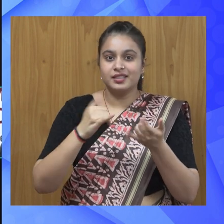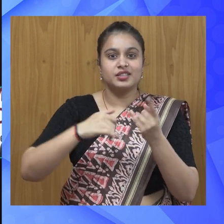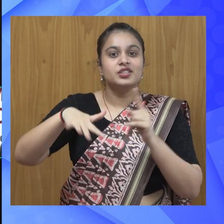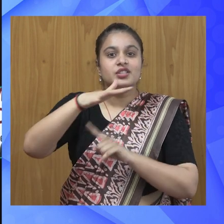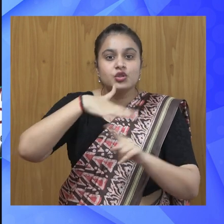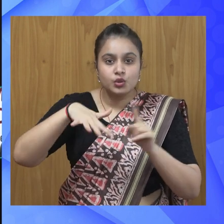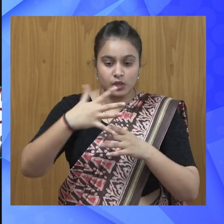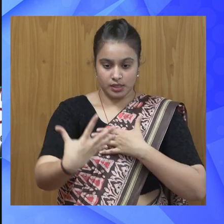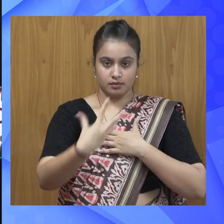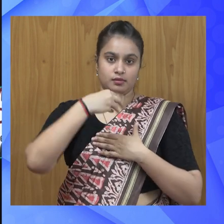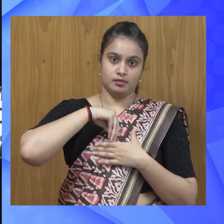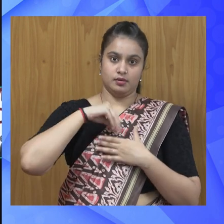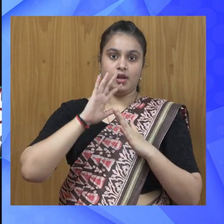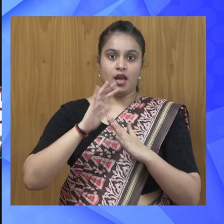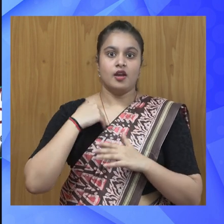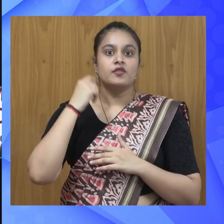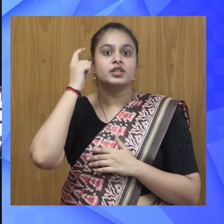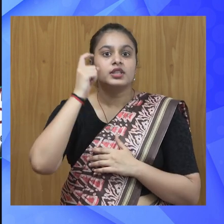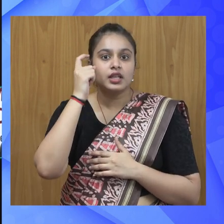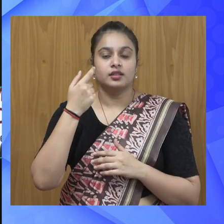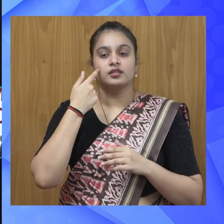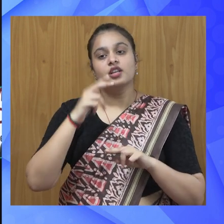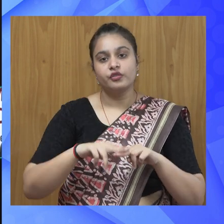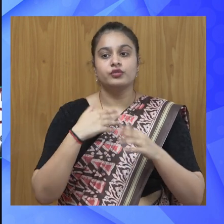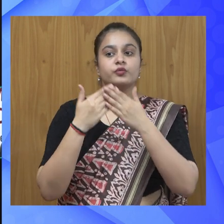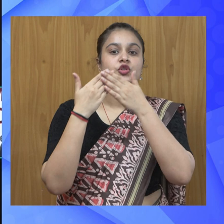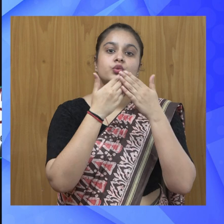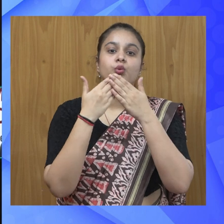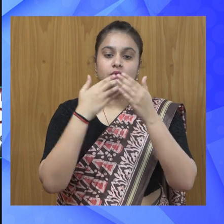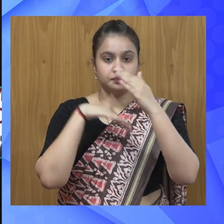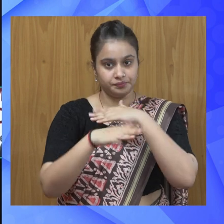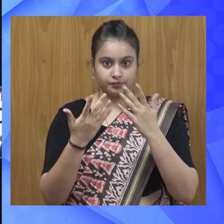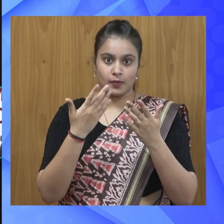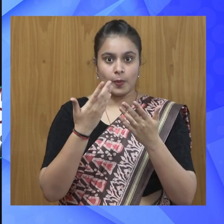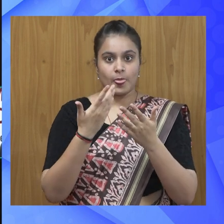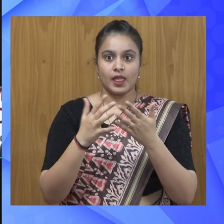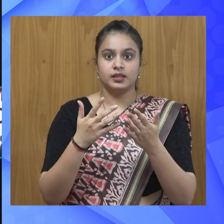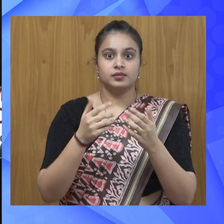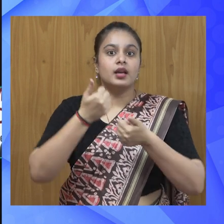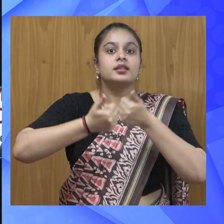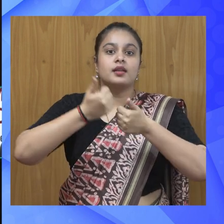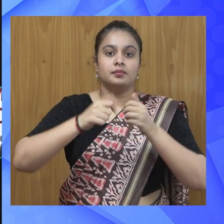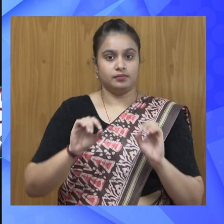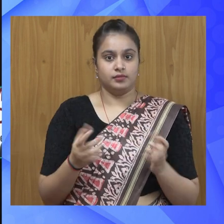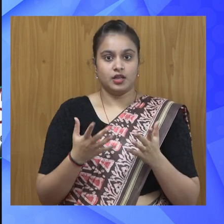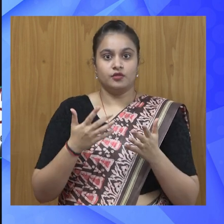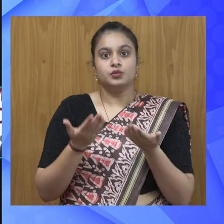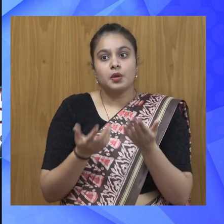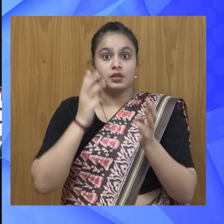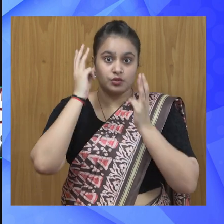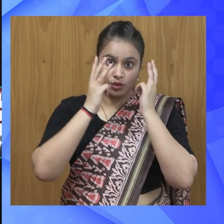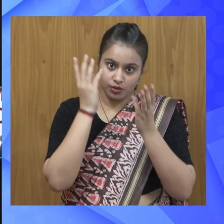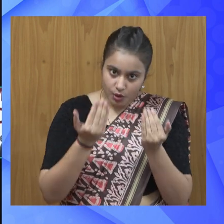हैं परसीव स्ट्रेस। कहने का मतलब है कि जैसे स्कूल में अगर आपका आपको लगता है कि आपका एग्जाम आ गया, हो सकता है आपके लिए ज्यादा स्ट्रेसफुल